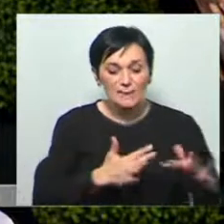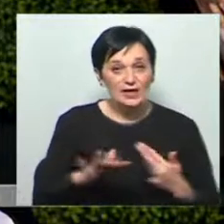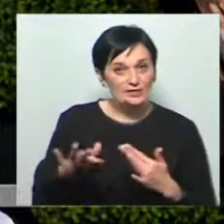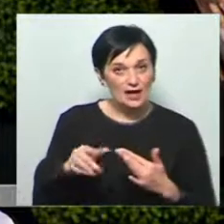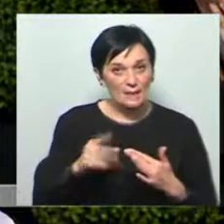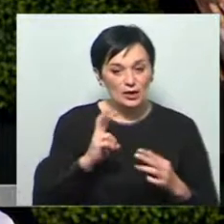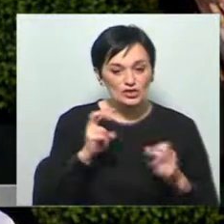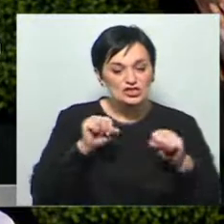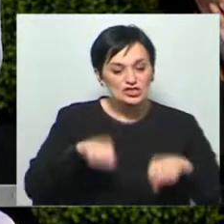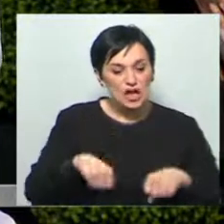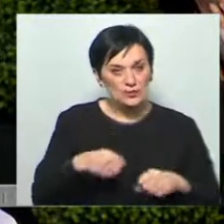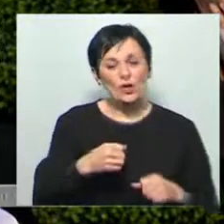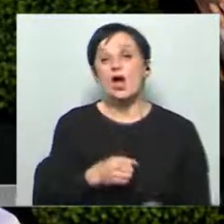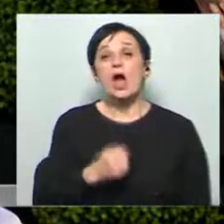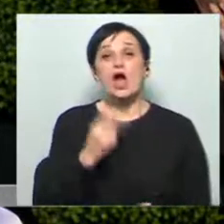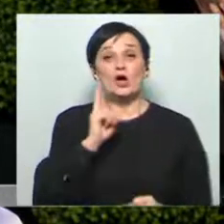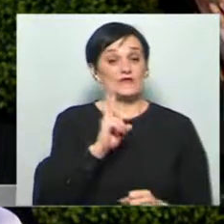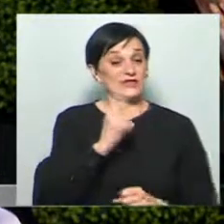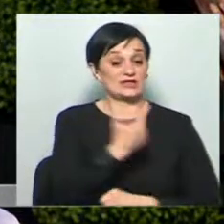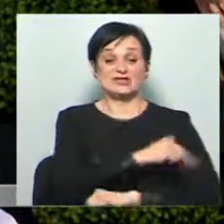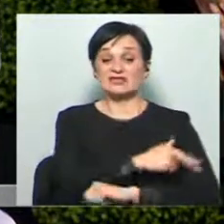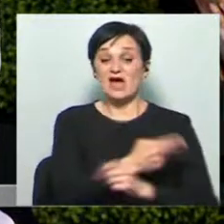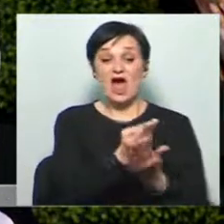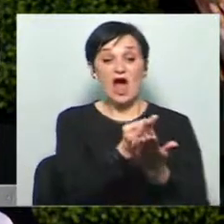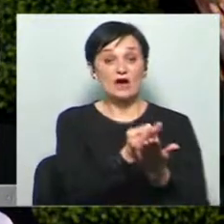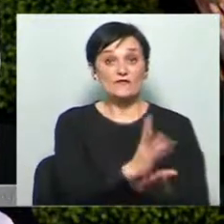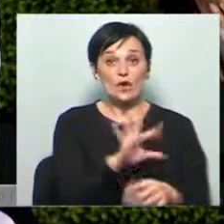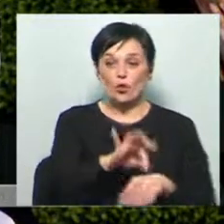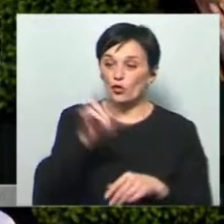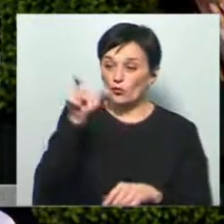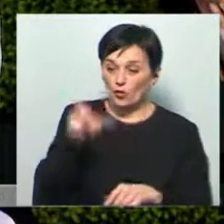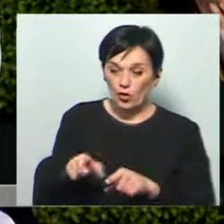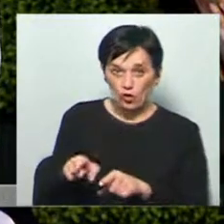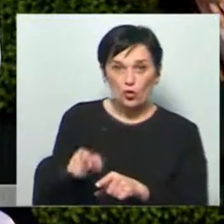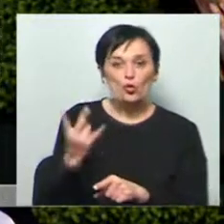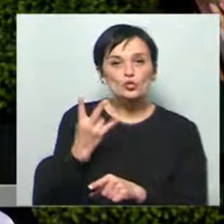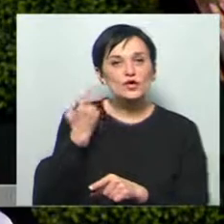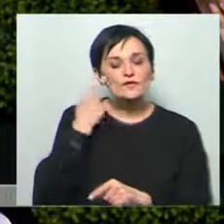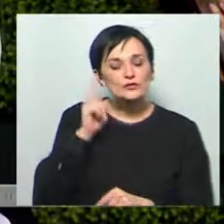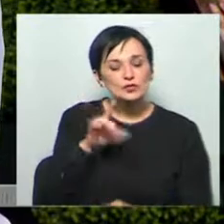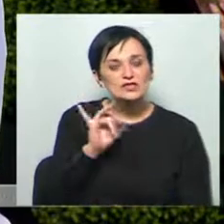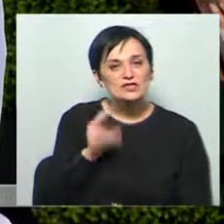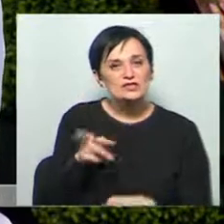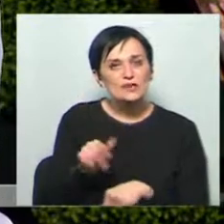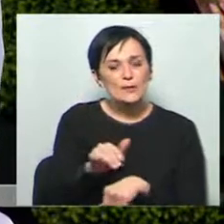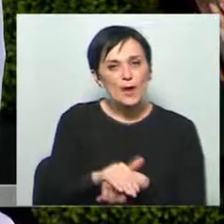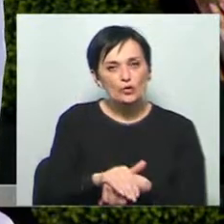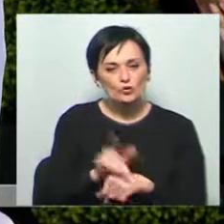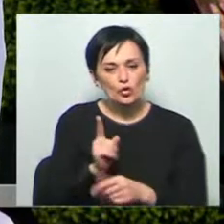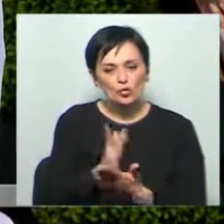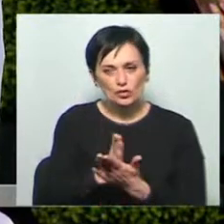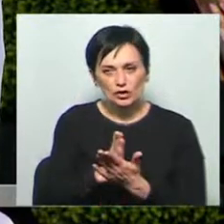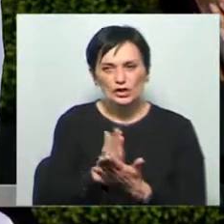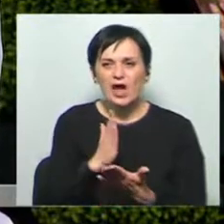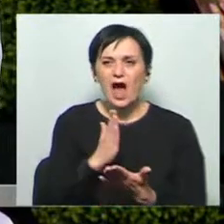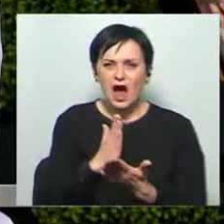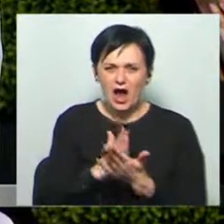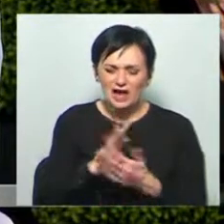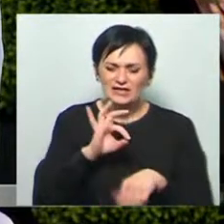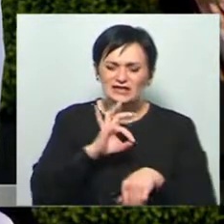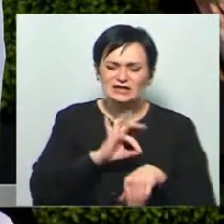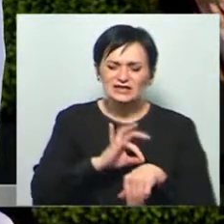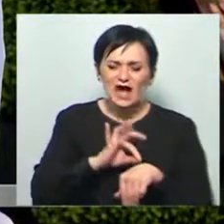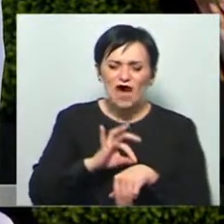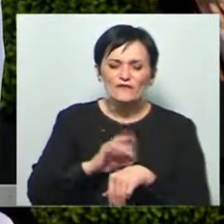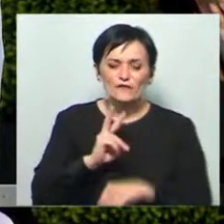განვიხილოთ არასტაციონარული პაციენტები. ამ შემთხვევაში ჩვენ უნდა ვიცოდეთ რისკ ფაქტორები. რა არის რისკ ფაქტორები? ნუ არის კარდიოვასკულარული